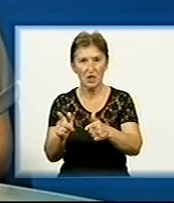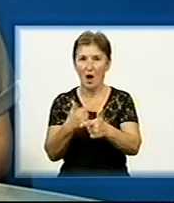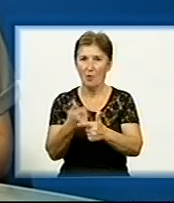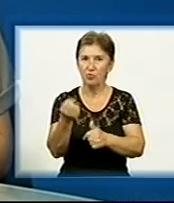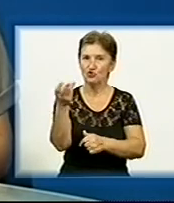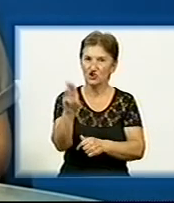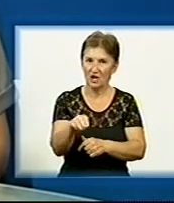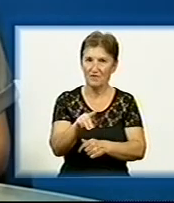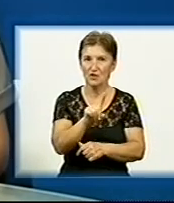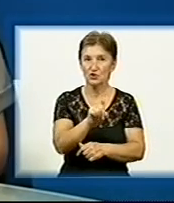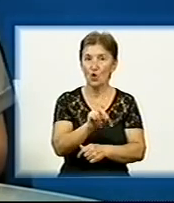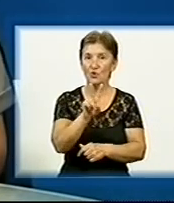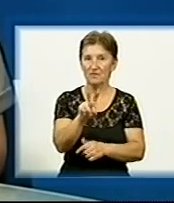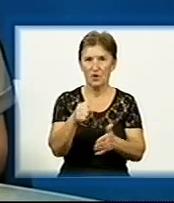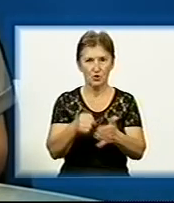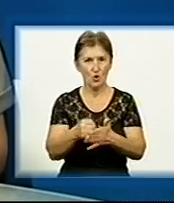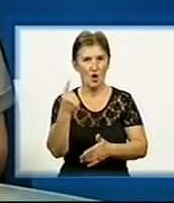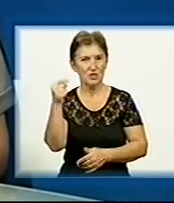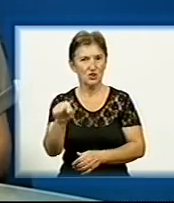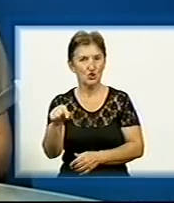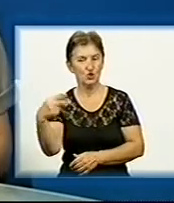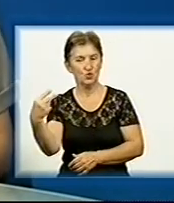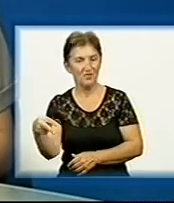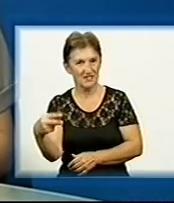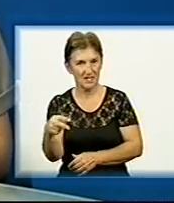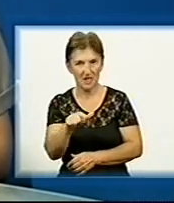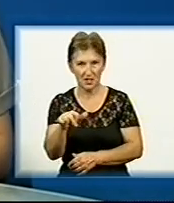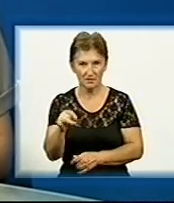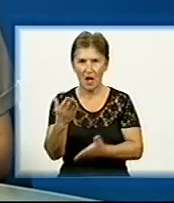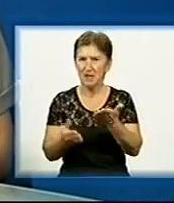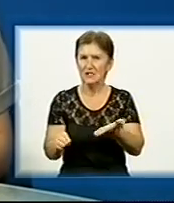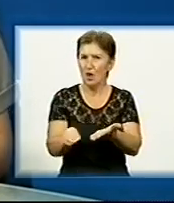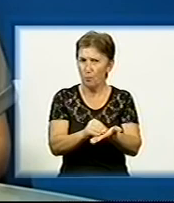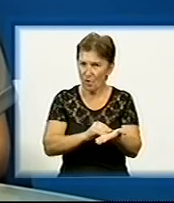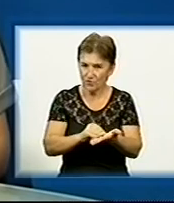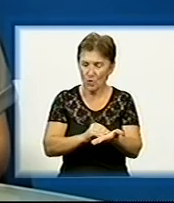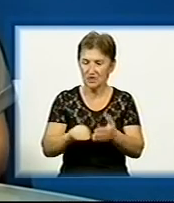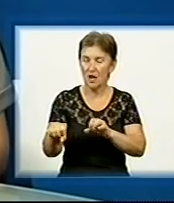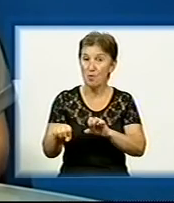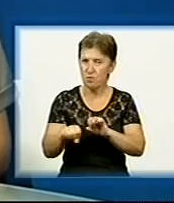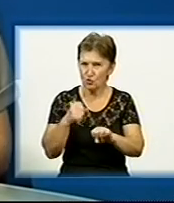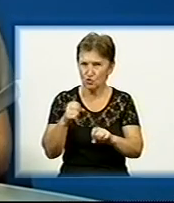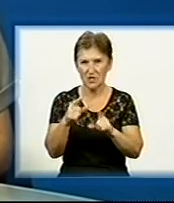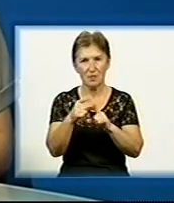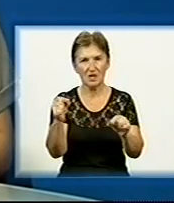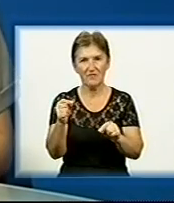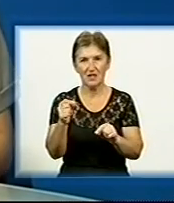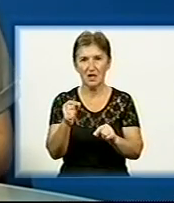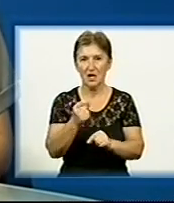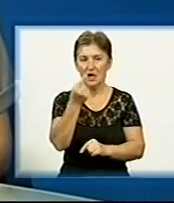від 102 гривень до 1020 гривень. Якщо це повторне порушення правил полювання, то штраф уже